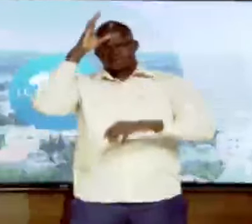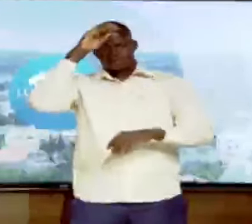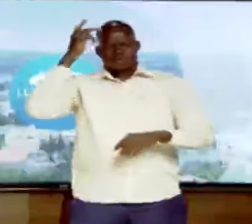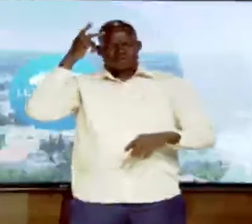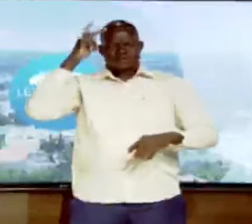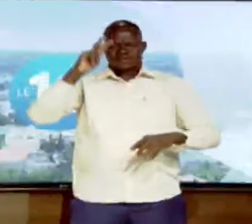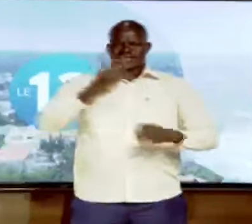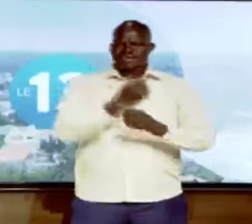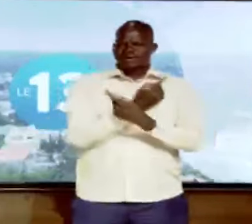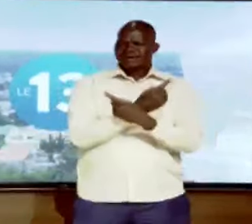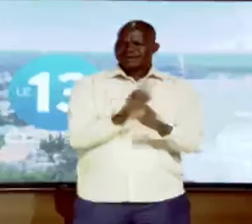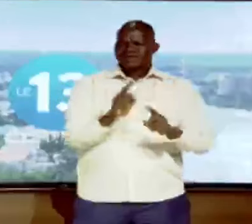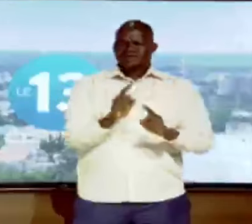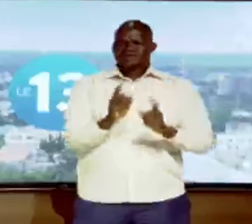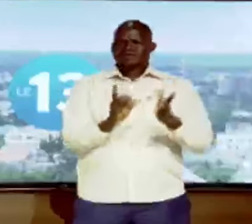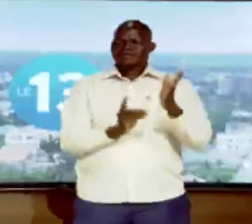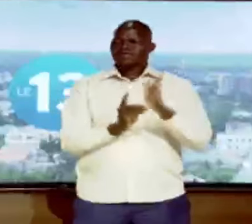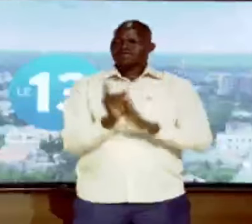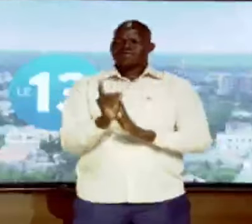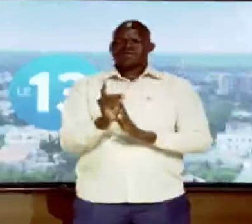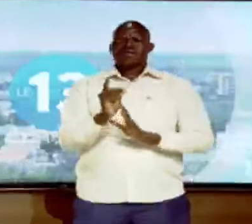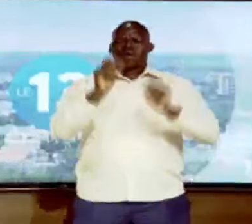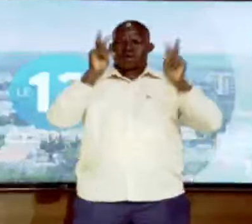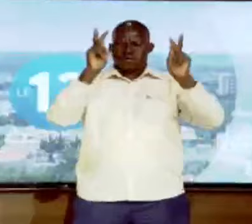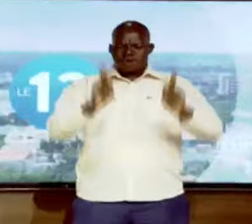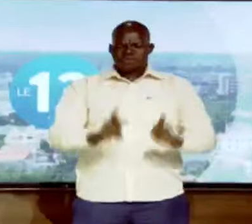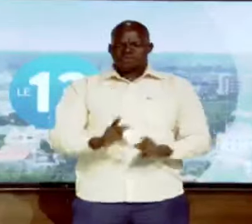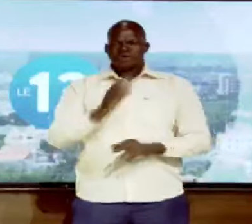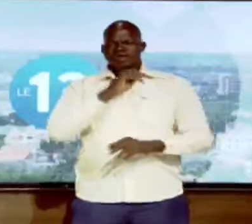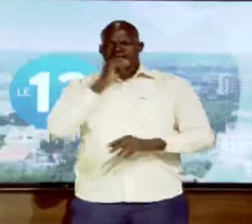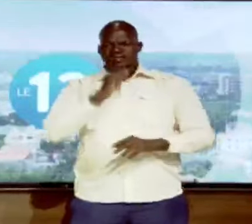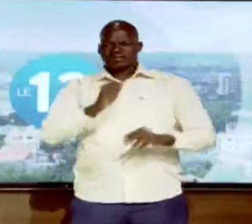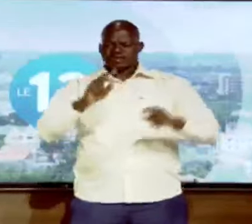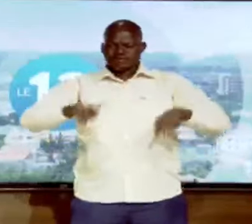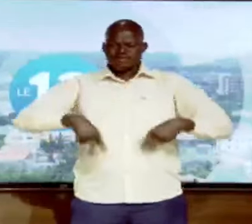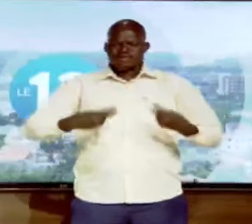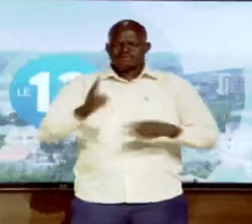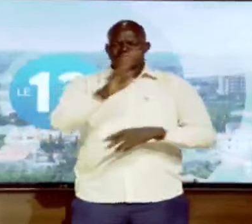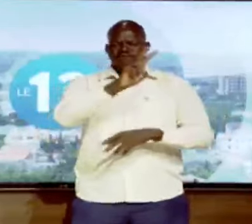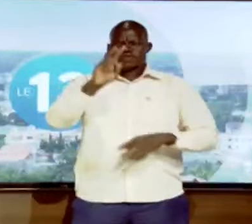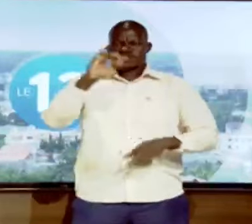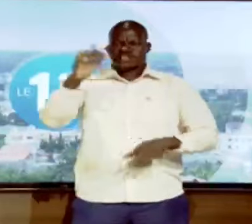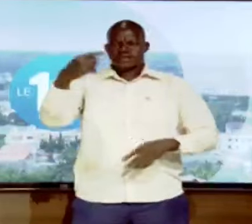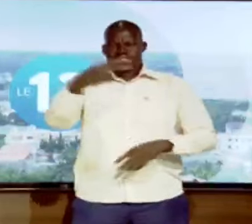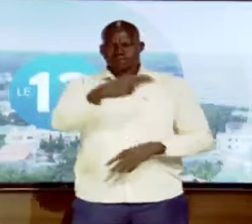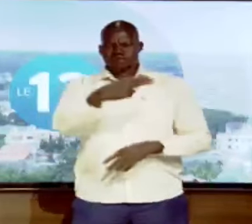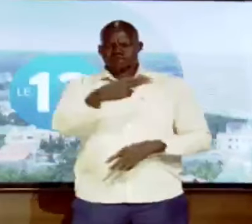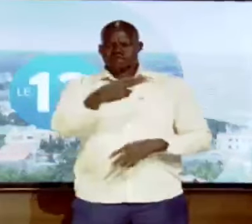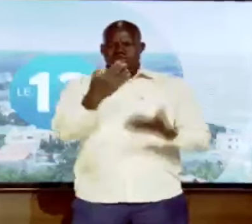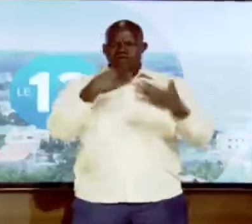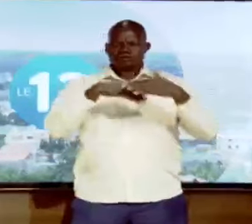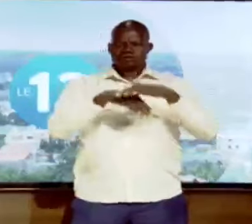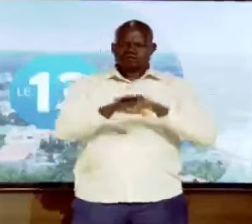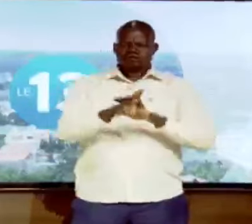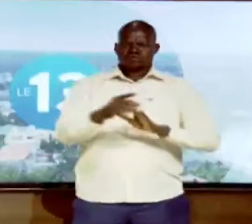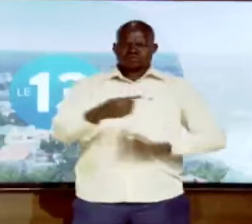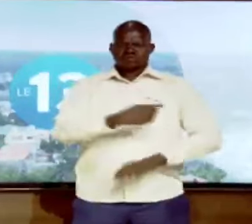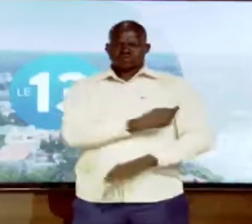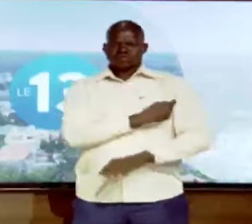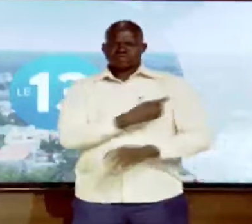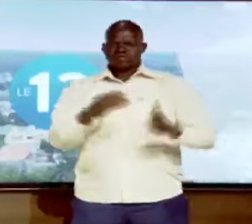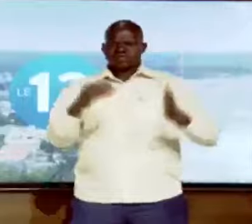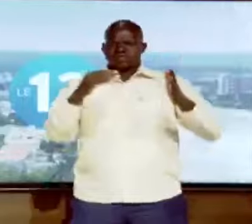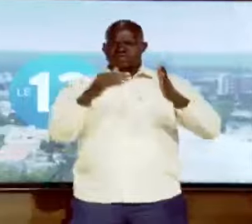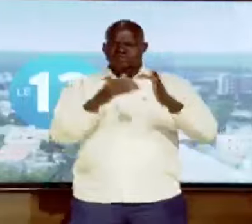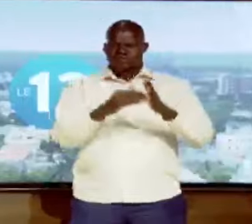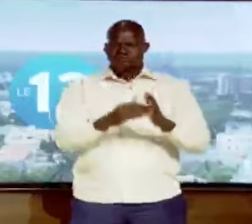gratuité étendue au profit des personnes âgées et des personnes vivants avec le VIH l'introduction du vaccin contre le humon papioma